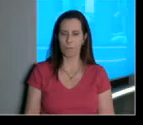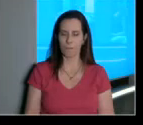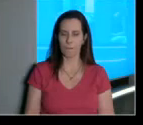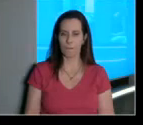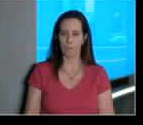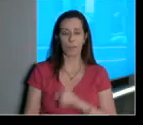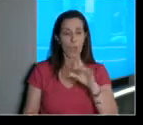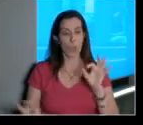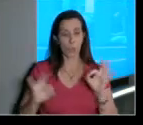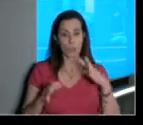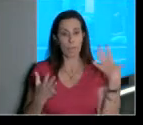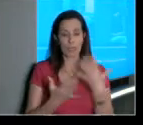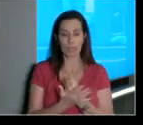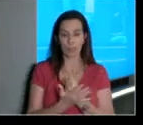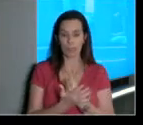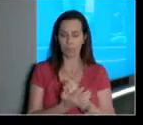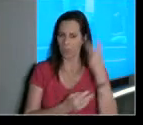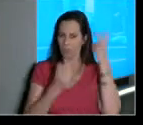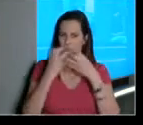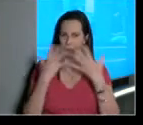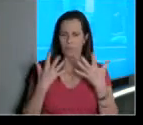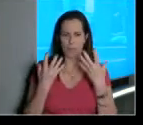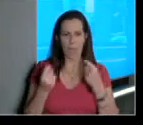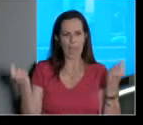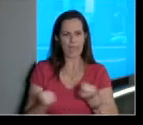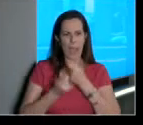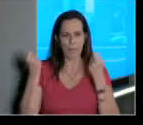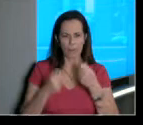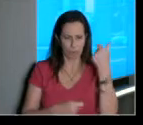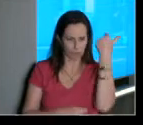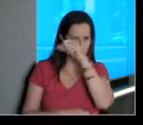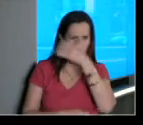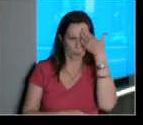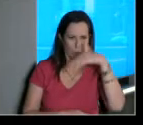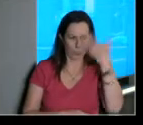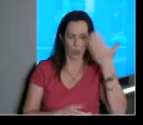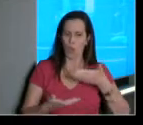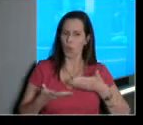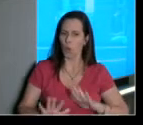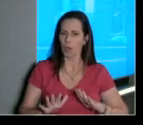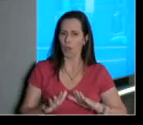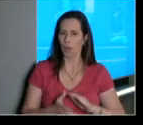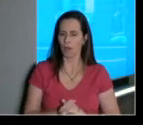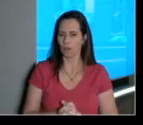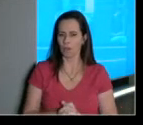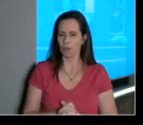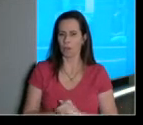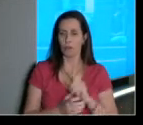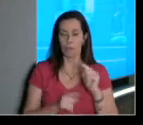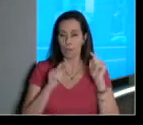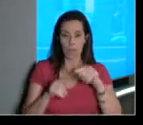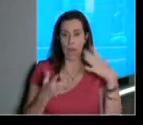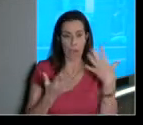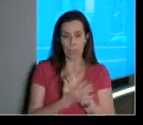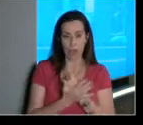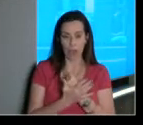פיי, דוגמנית מצליחה עם רזומה עצום ואין ספור קמפיינים למותגים מובילים. נולדה בכלל בשם פטימה, והדרך שלה